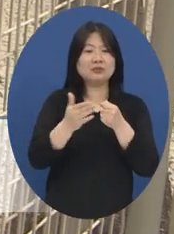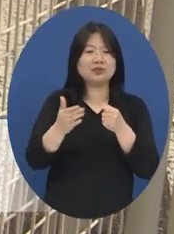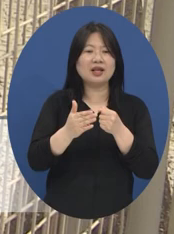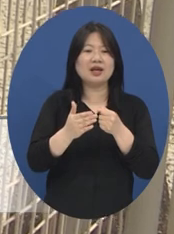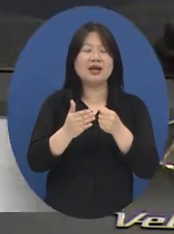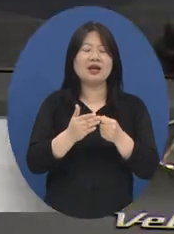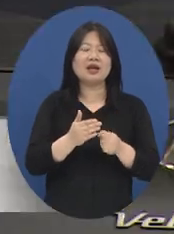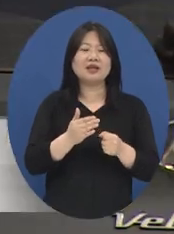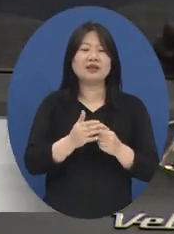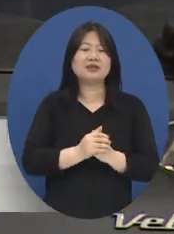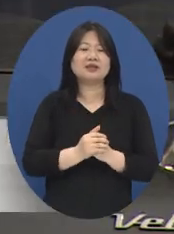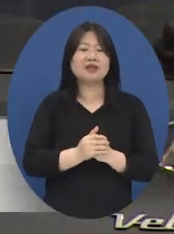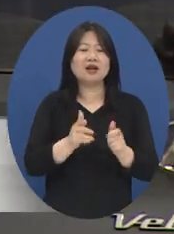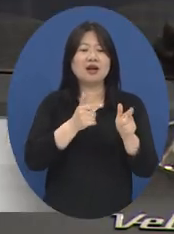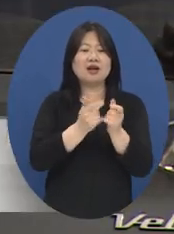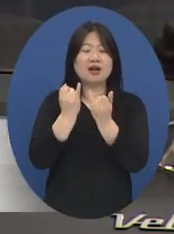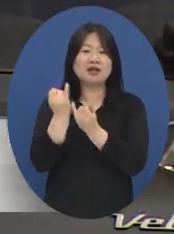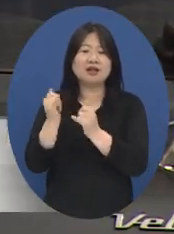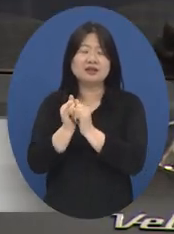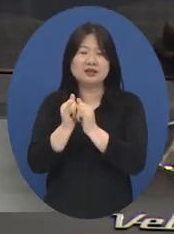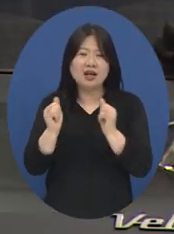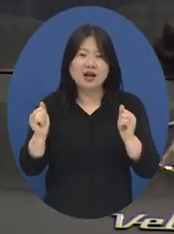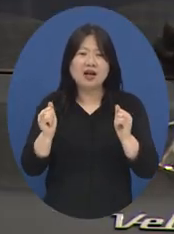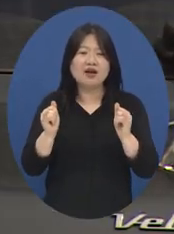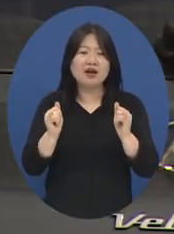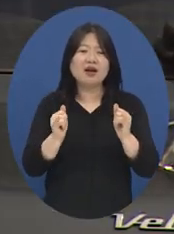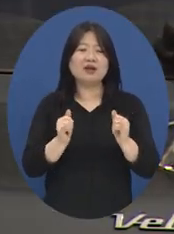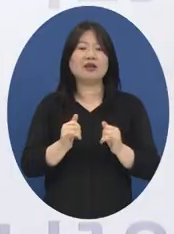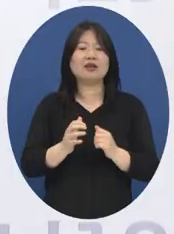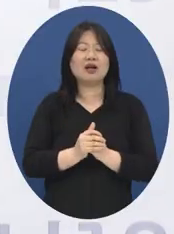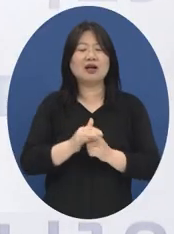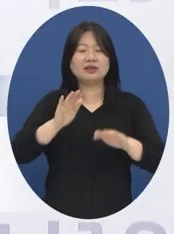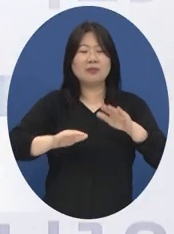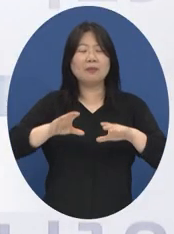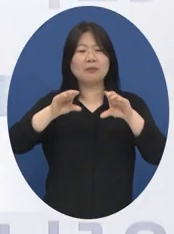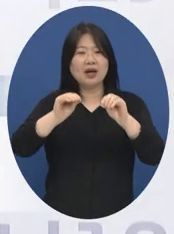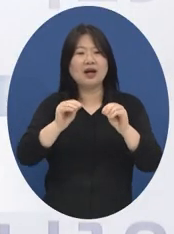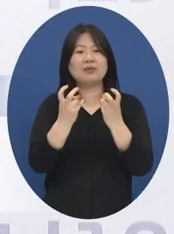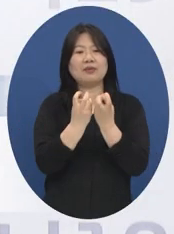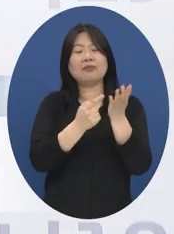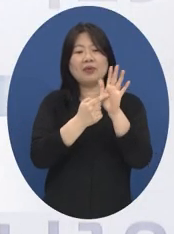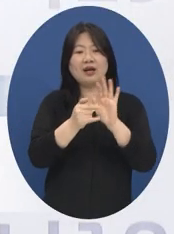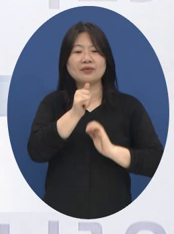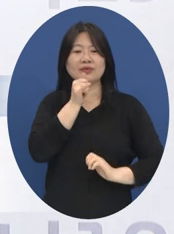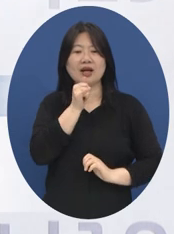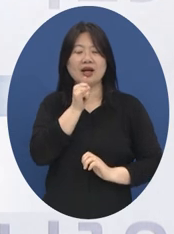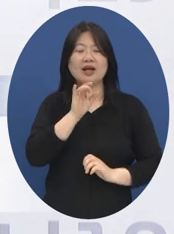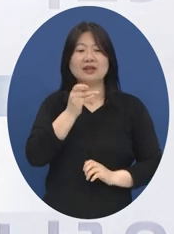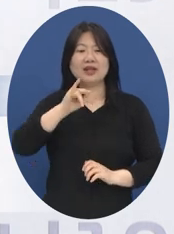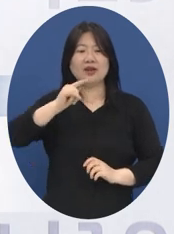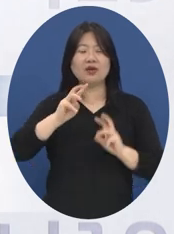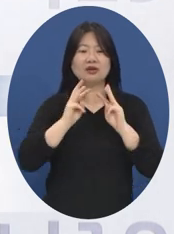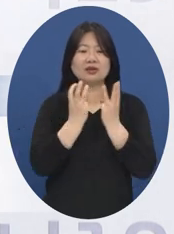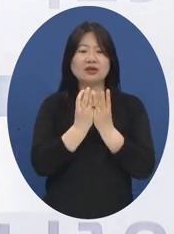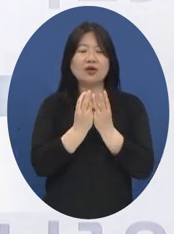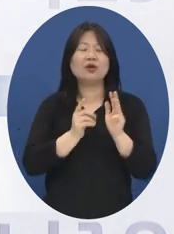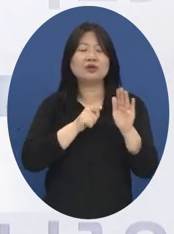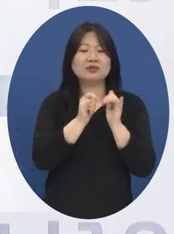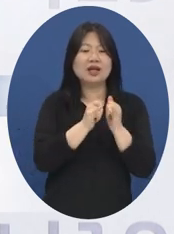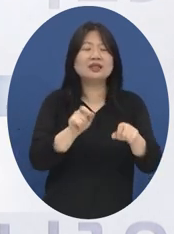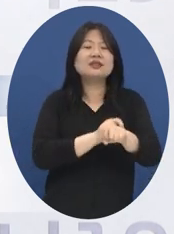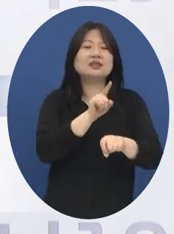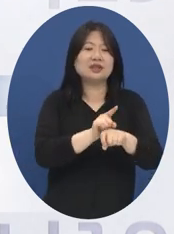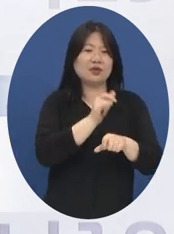차별을 방지하기 위한 방역 해법을 내놓은 데 따른 겁니다. 이태원 일대 클럽 출입자의 특성상 이들이